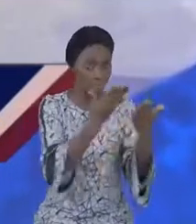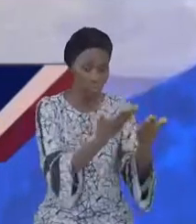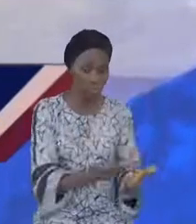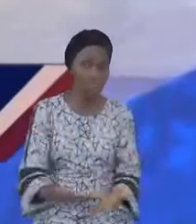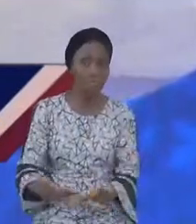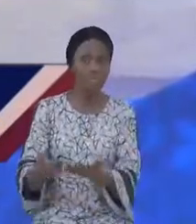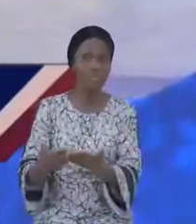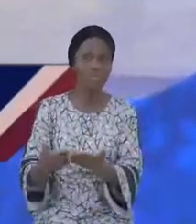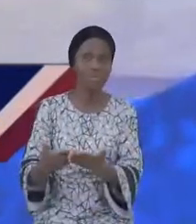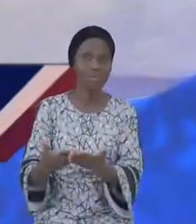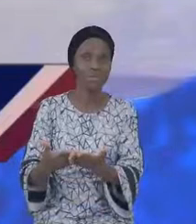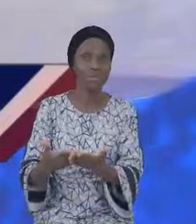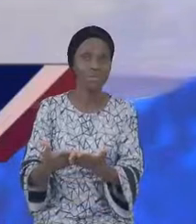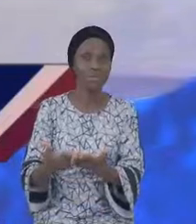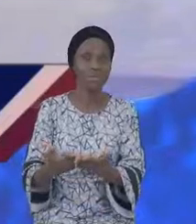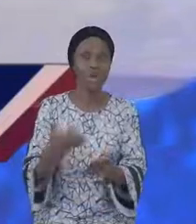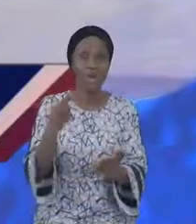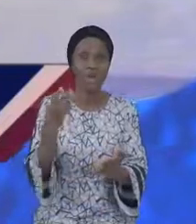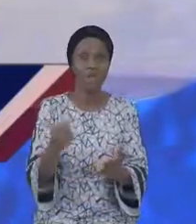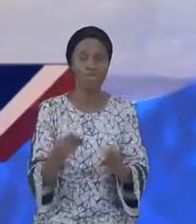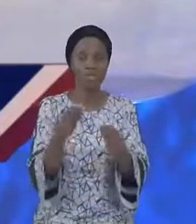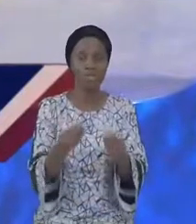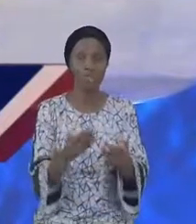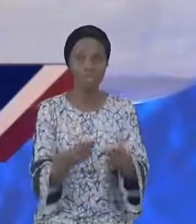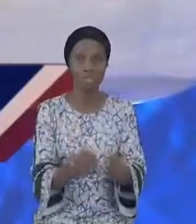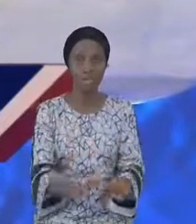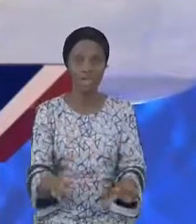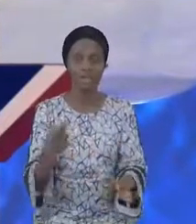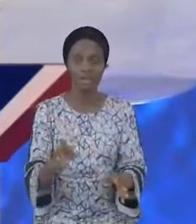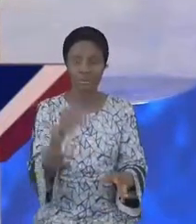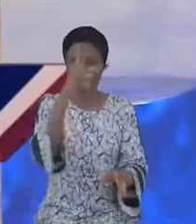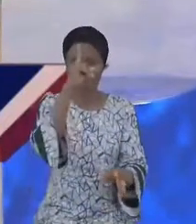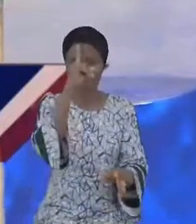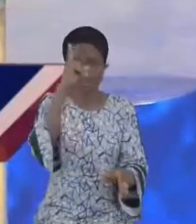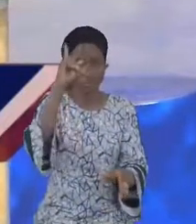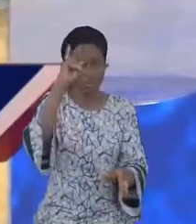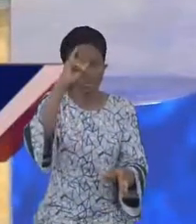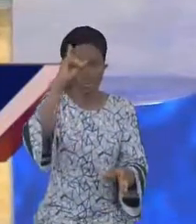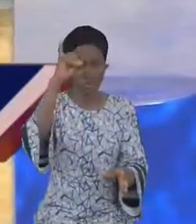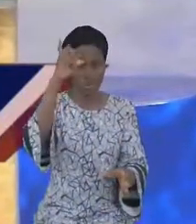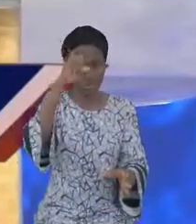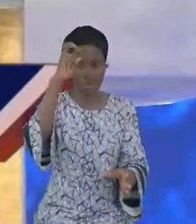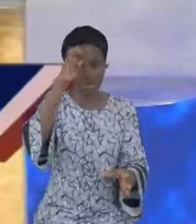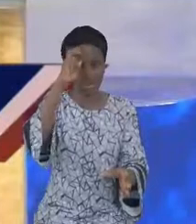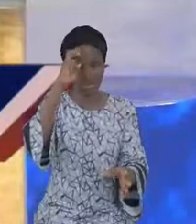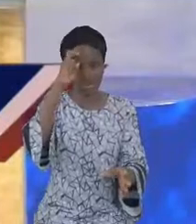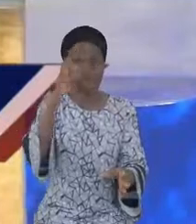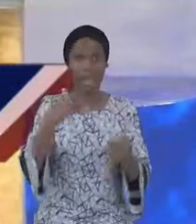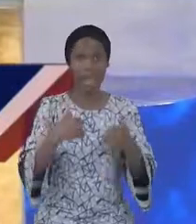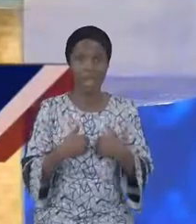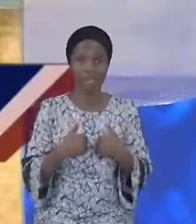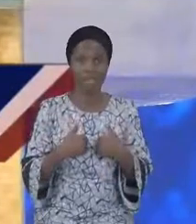as fait sortir du pays d'Égypte s'est corrompu. »